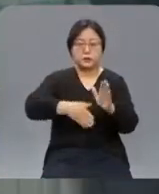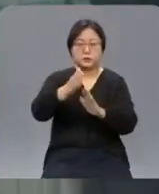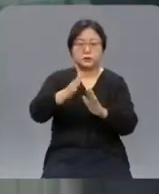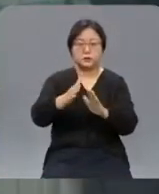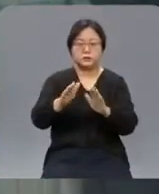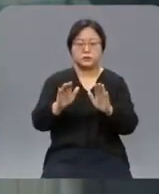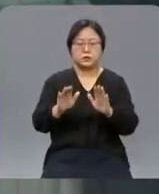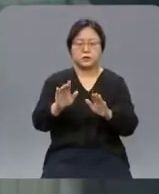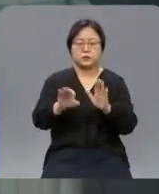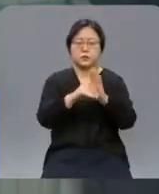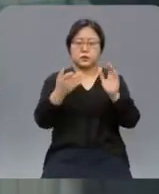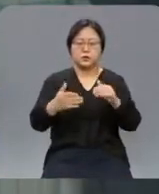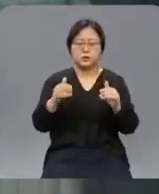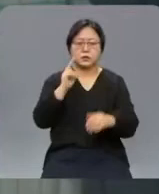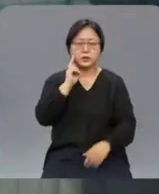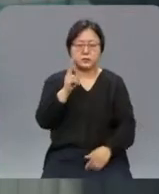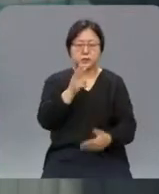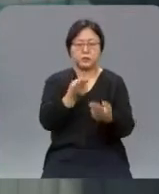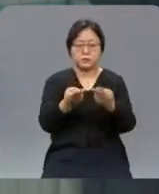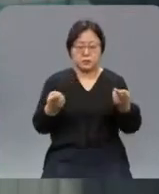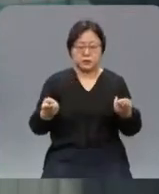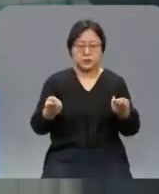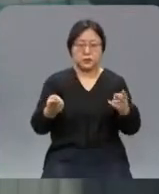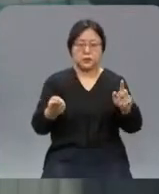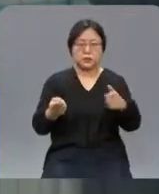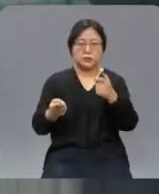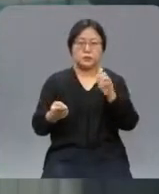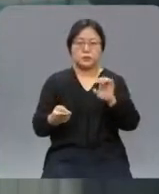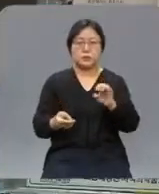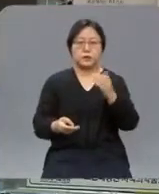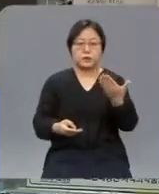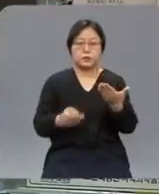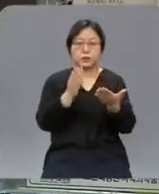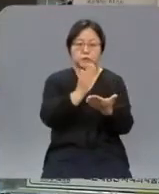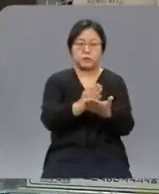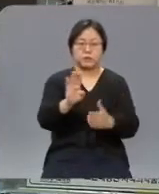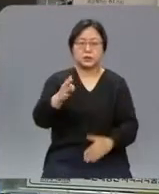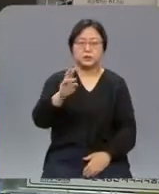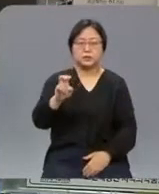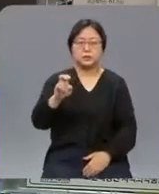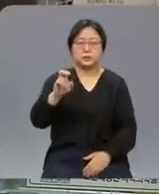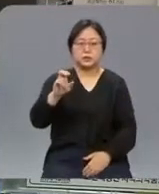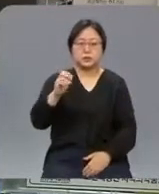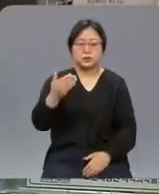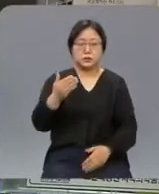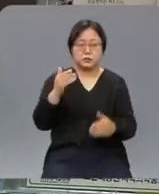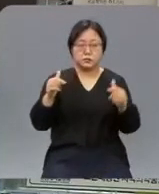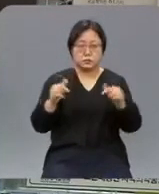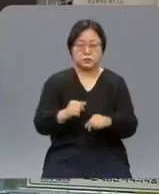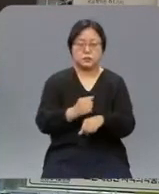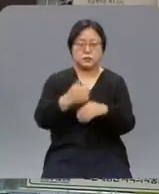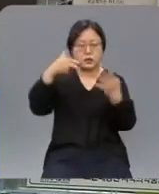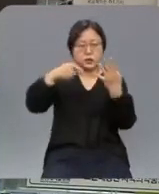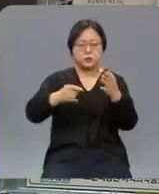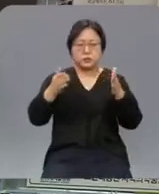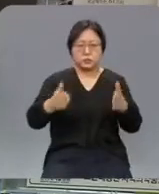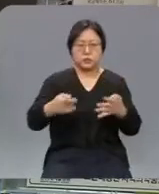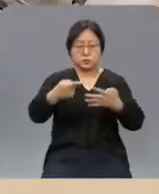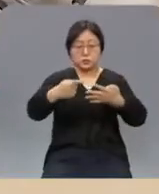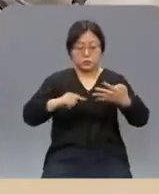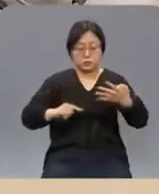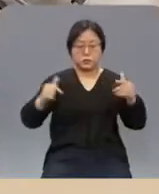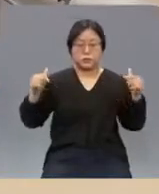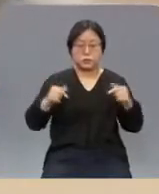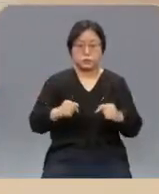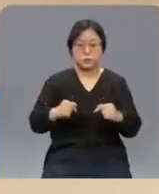희망 것이나 줄을 조성 외국인과 다문화가정을 위한 외국인 하겠읍니다 예비 후보 가운데 김덕수 전 국무총리 주민 센터 운영과 청소년들이 팀을 정 무 기 의 비서관과 김